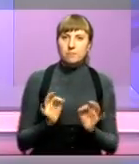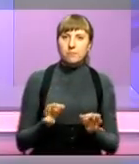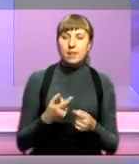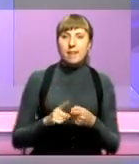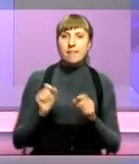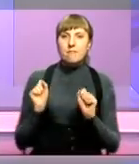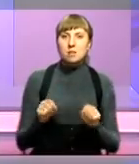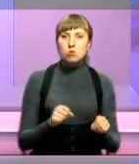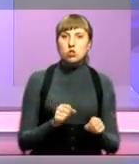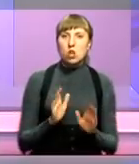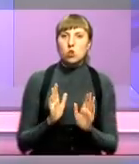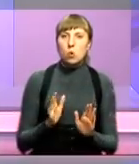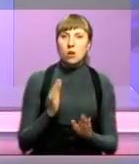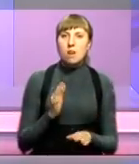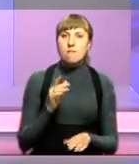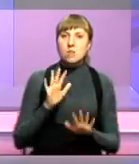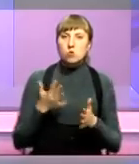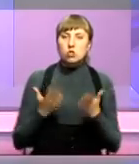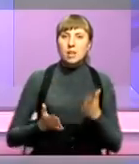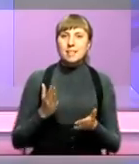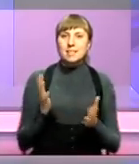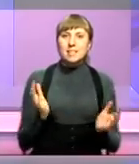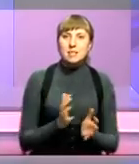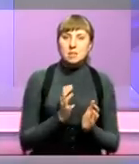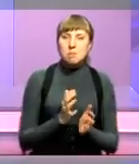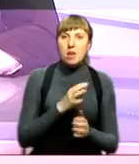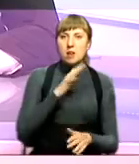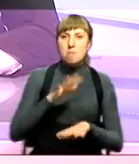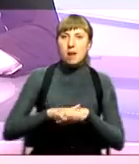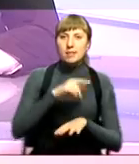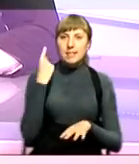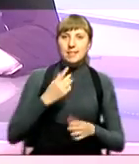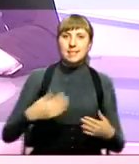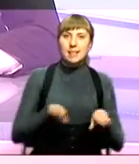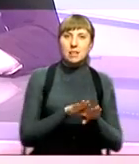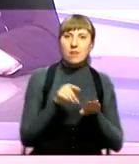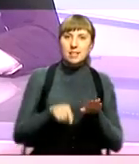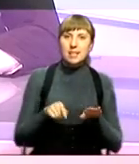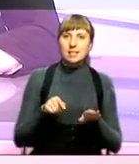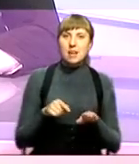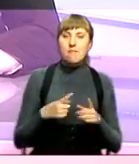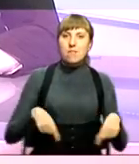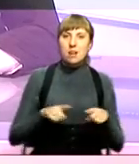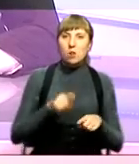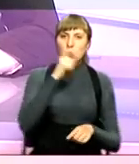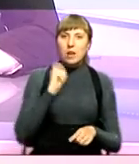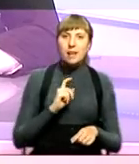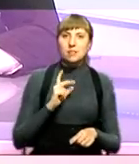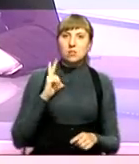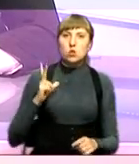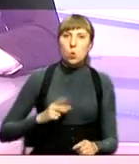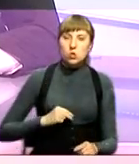случае. Если Сбербанк России, закрывая здесь филиал украинской дочки, откроет